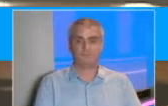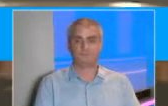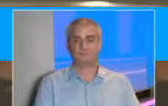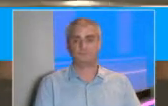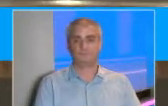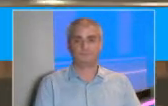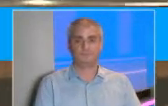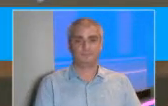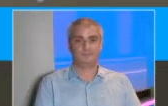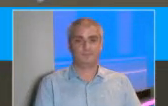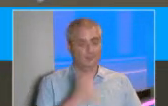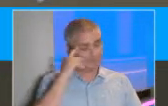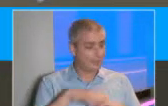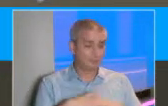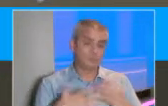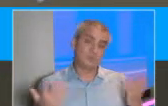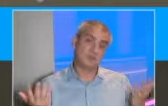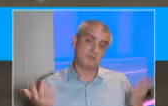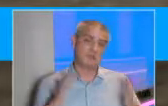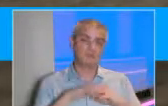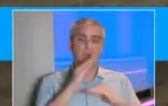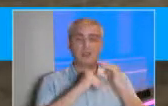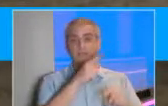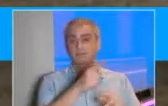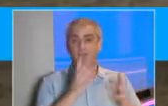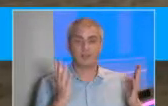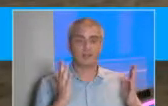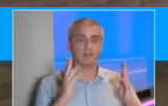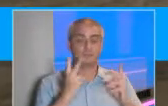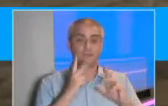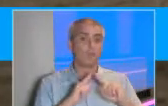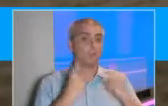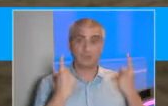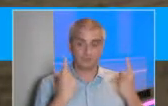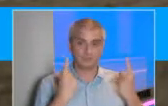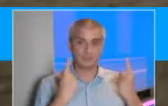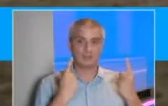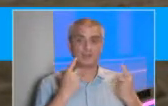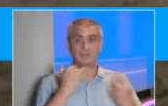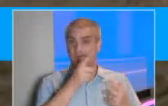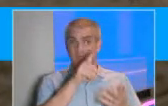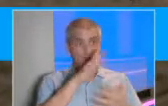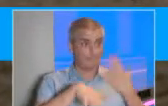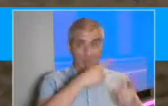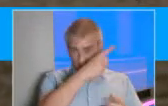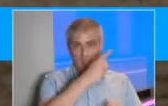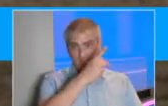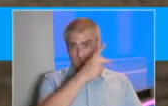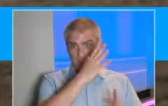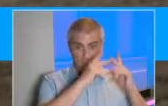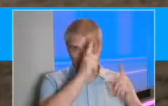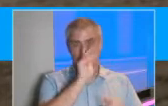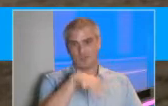זה עשוי להשפיע על ישראל וגם עשוי להשפיע על חיזבאללה. באופן פרדוקסלי, דווקא האסון בביירות יכול להוביל לכך